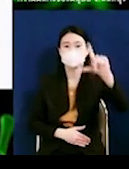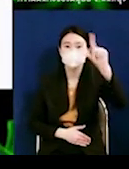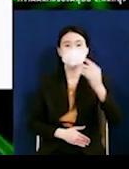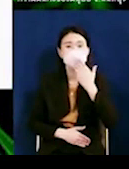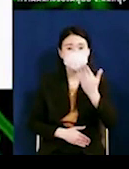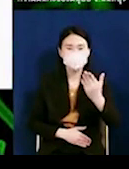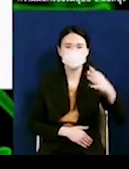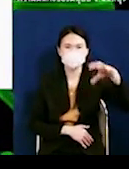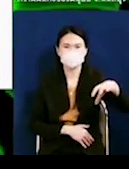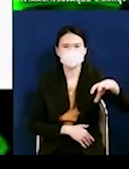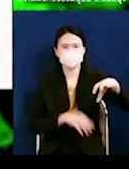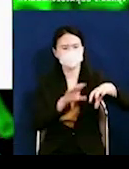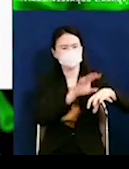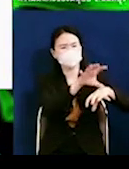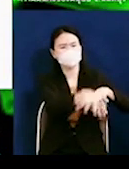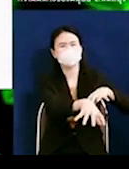ฉยๆกับ